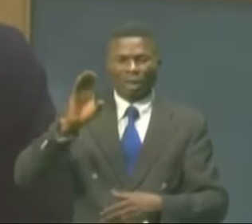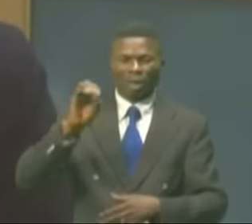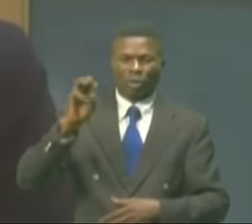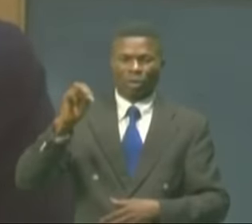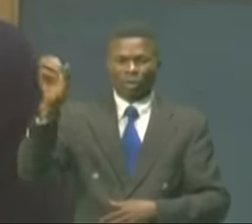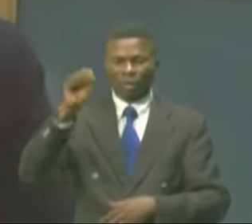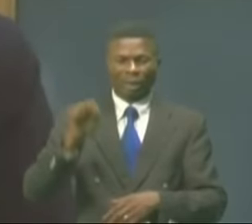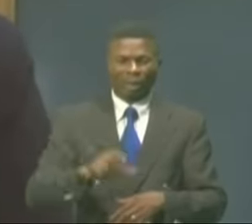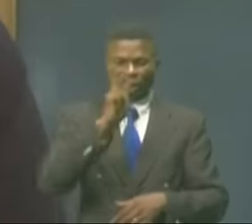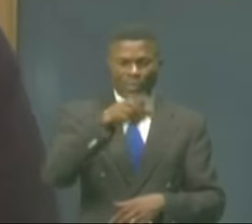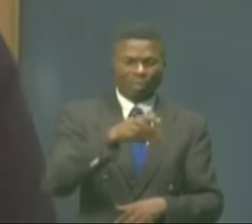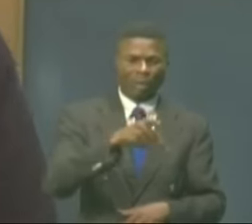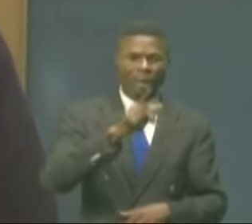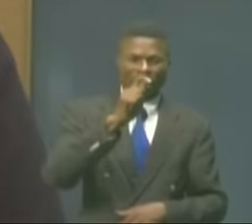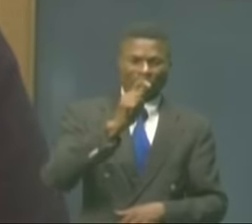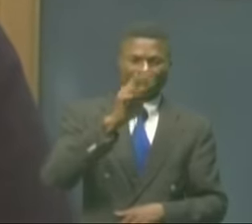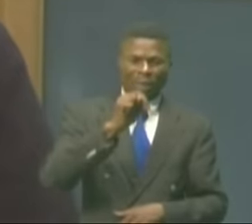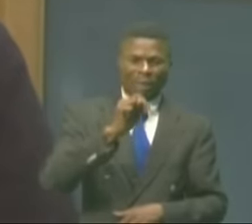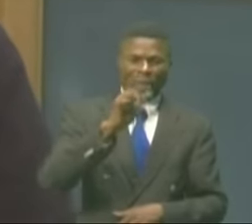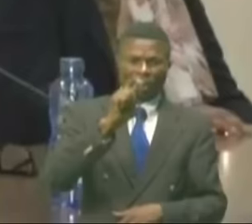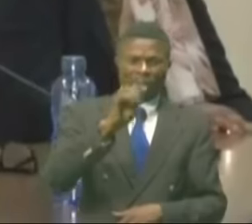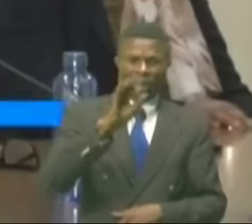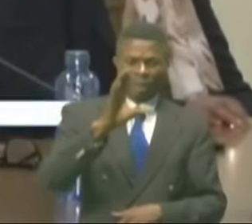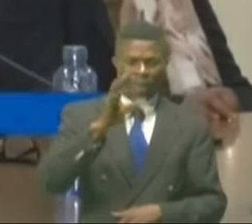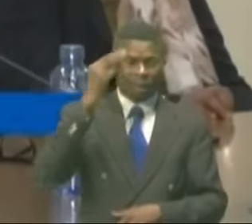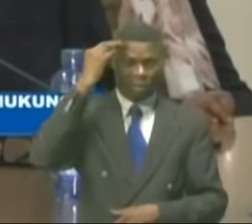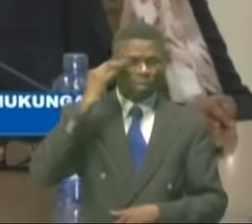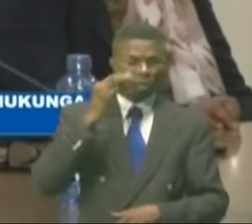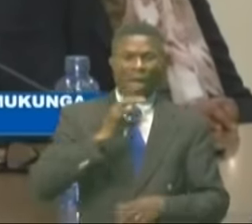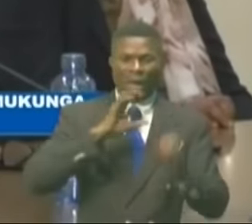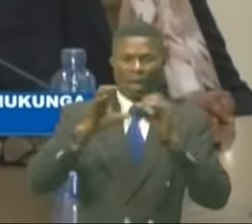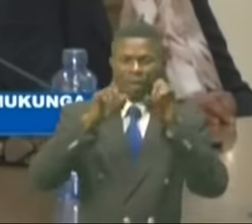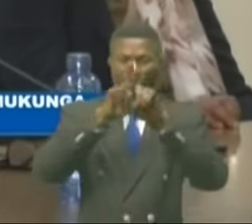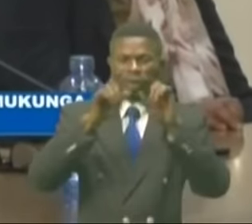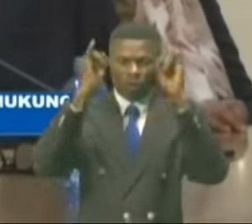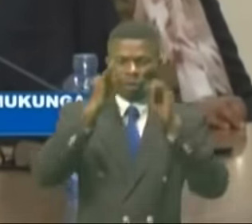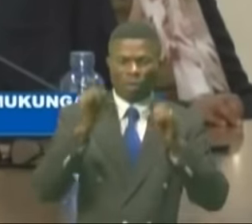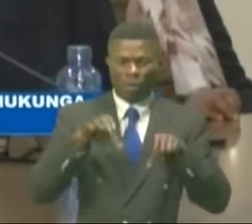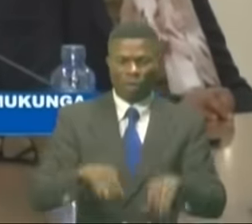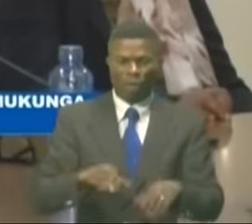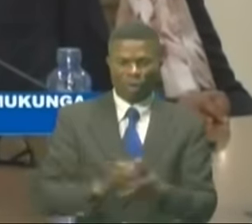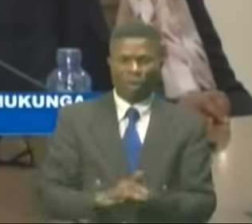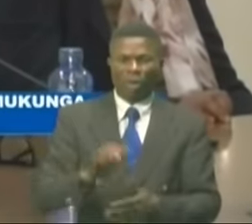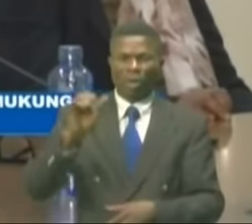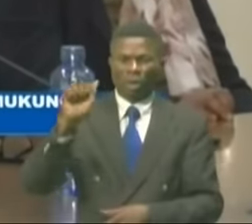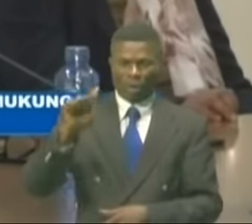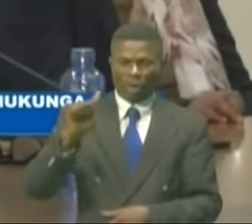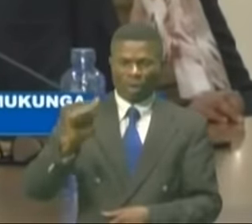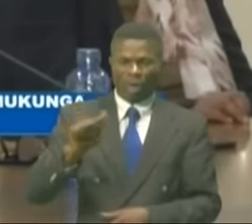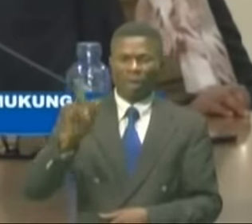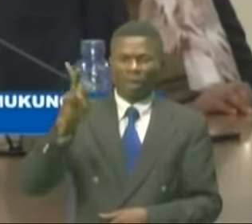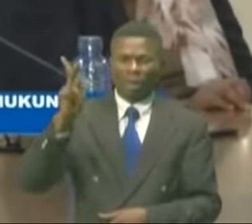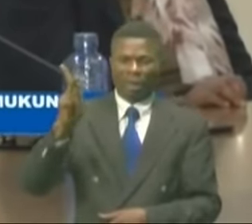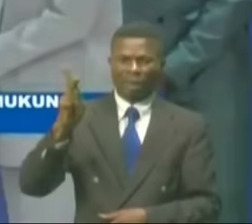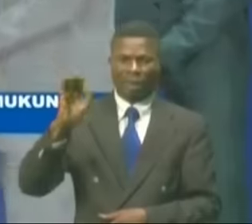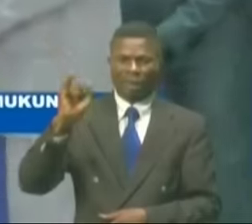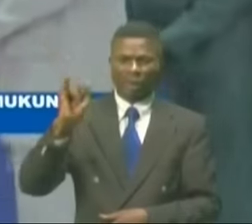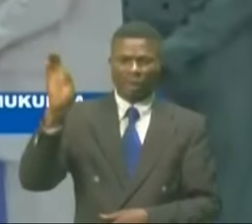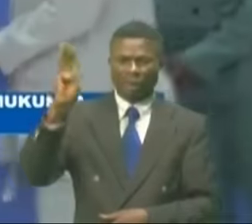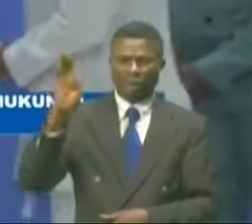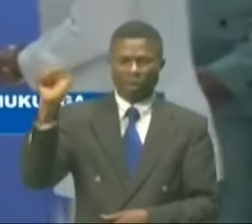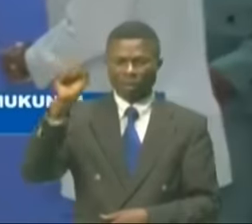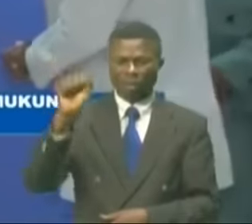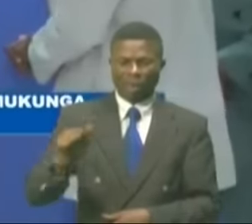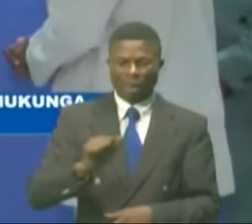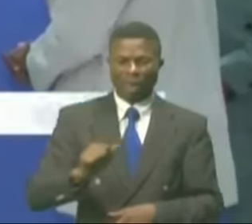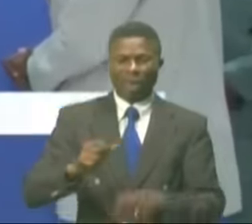des PTENTIC. Les patrons des télécommunications et du numérique congolais, Augustin Kibasa Maliba, a pris l'engagement de les accompagner